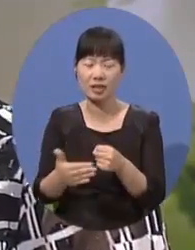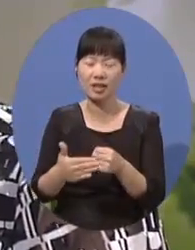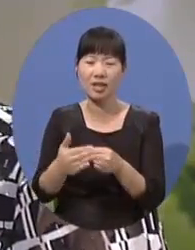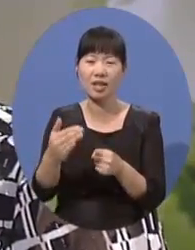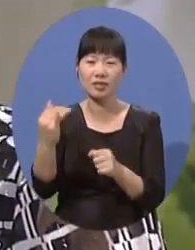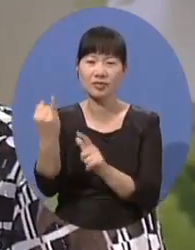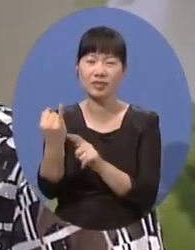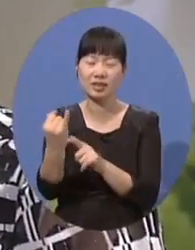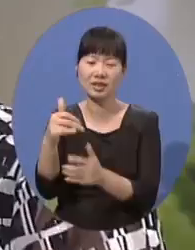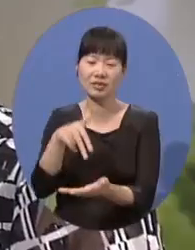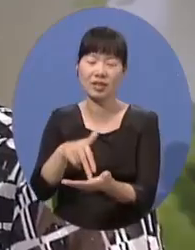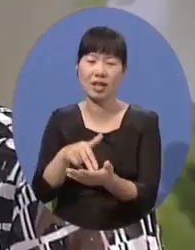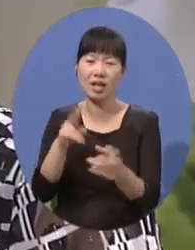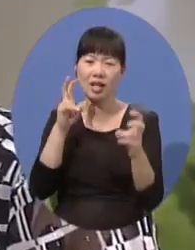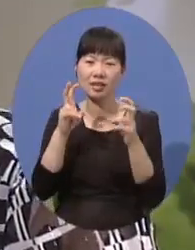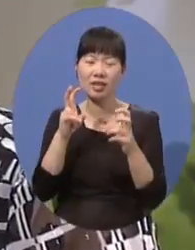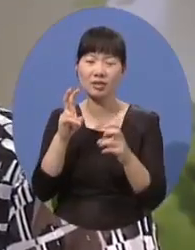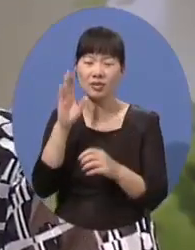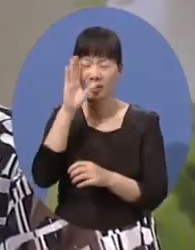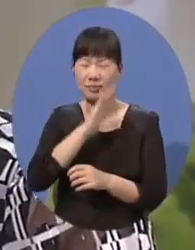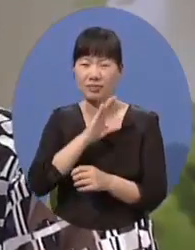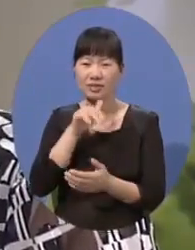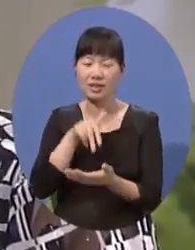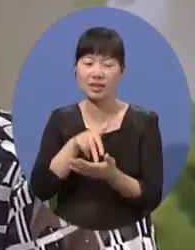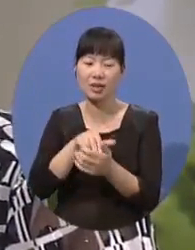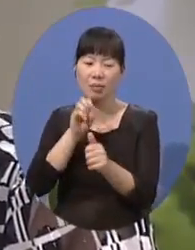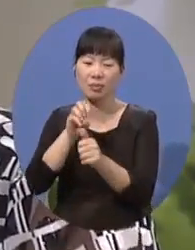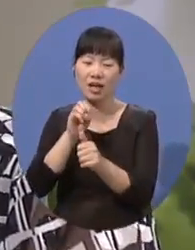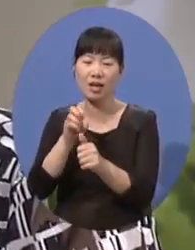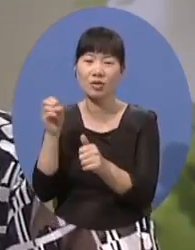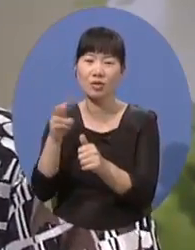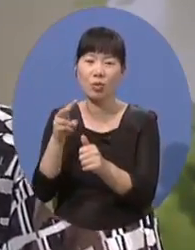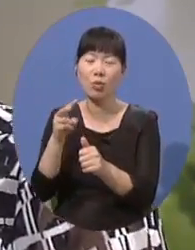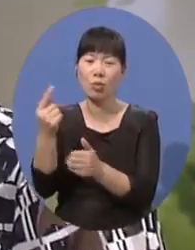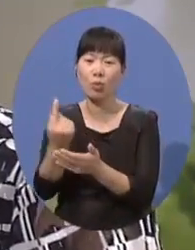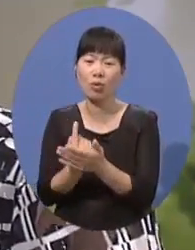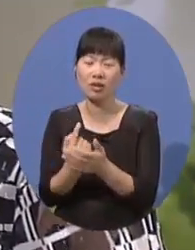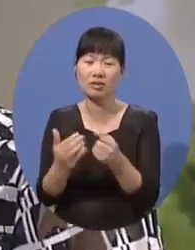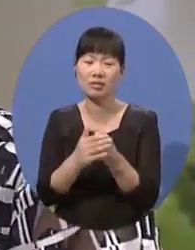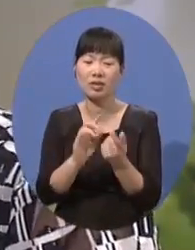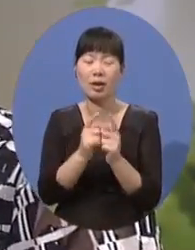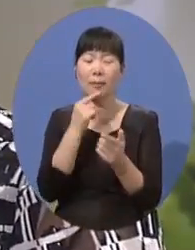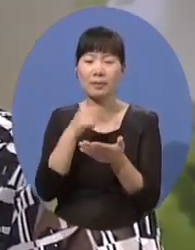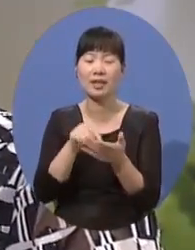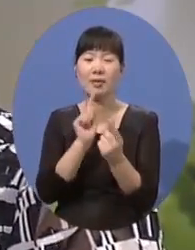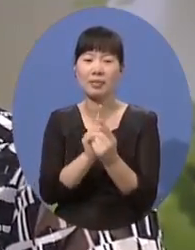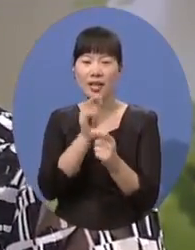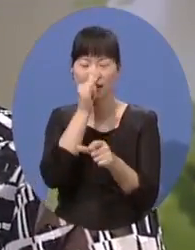또 그분 나름대로 회사에다 또 안 좋은 사정을 얘기하시고 그렇죠. 또 오셔 그러니까 서로가 피해를